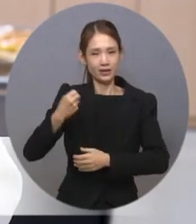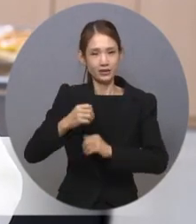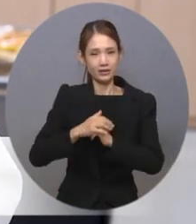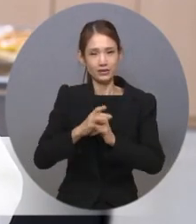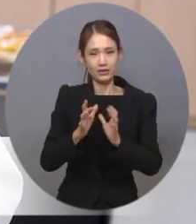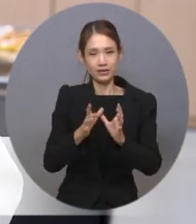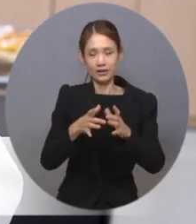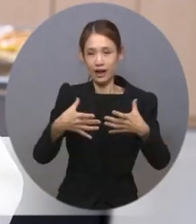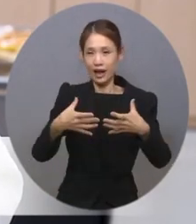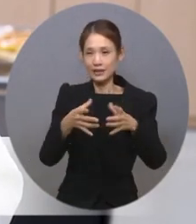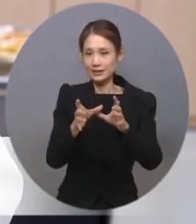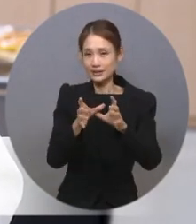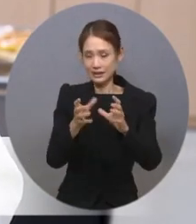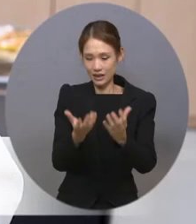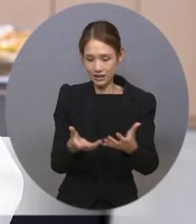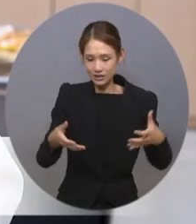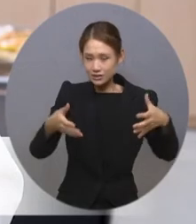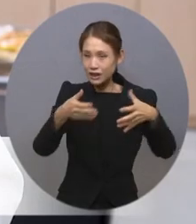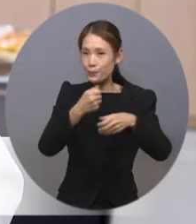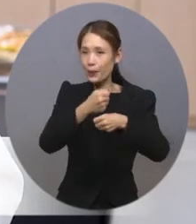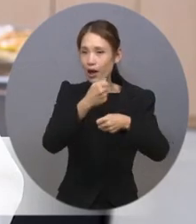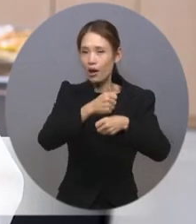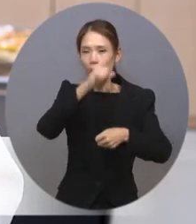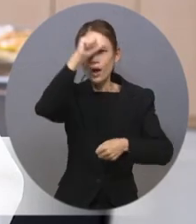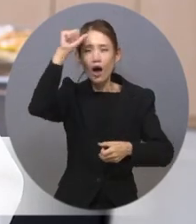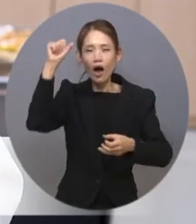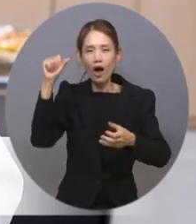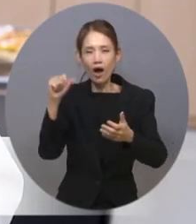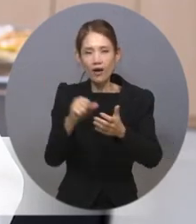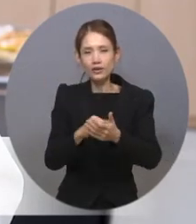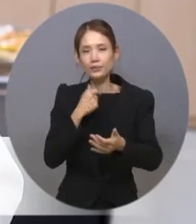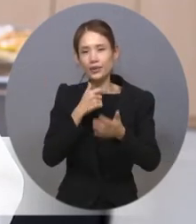그런 만드는 거는 평생을 해왔으나